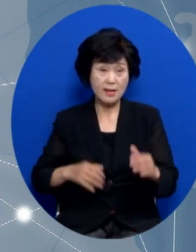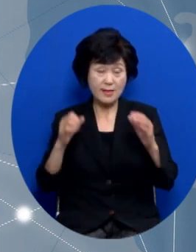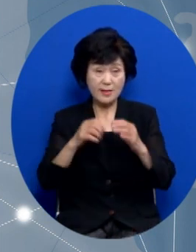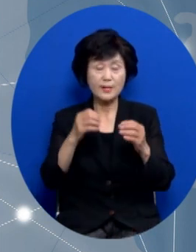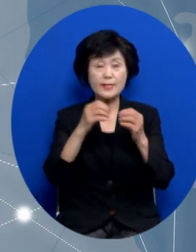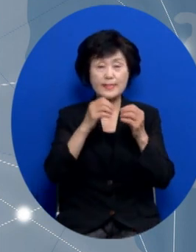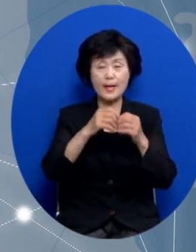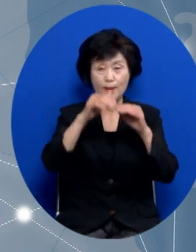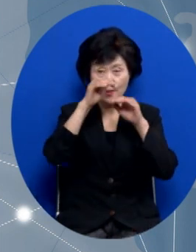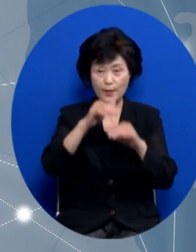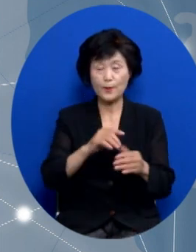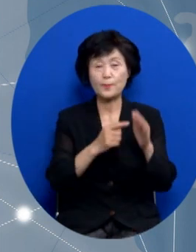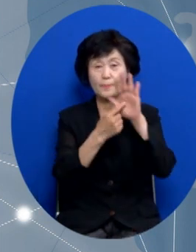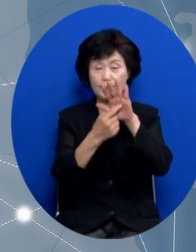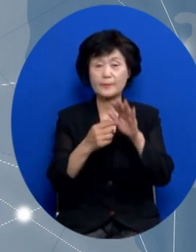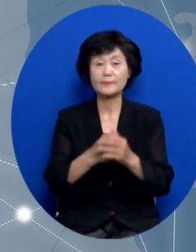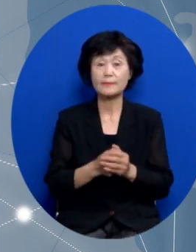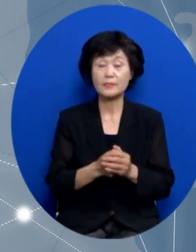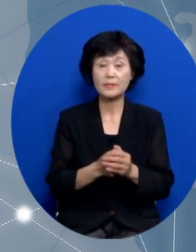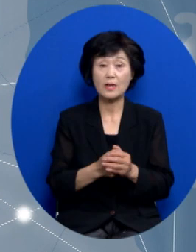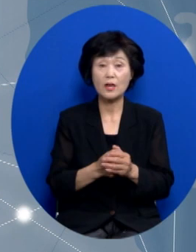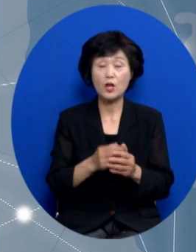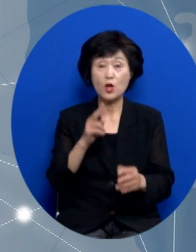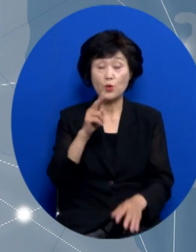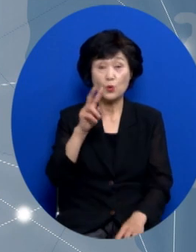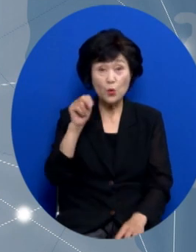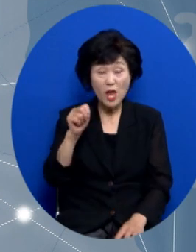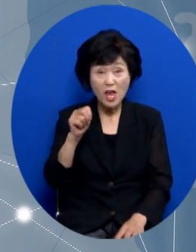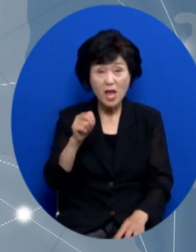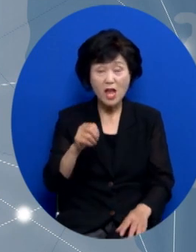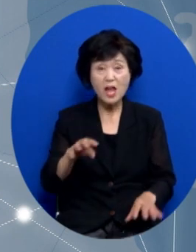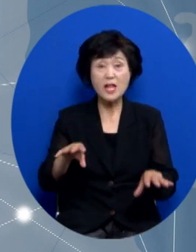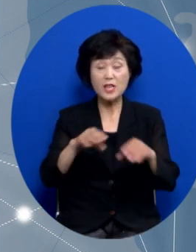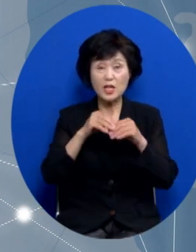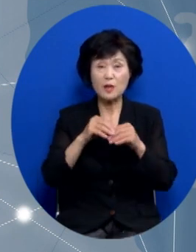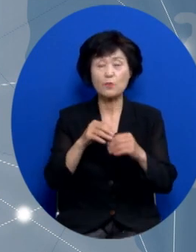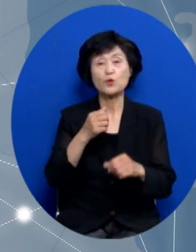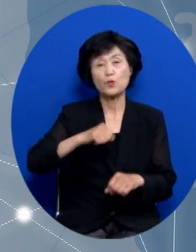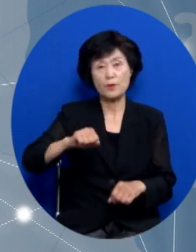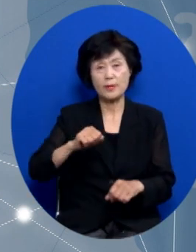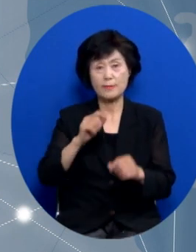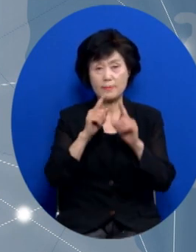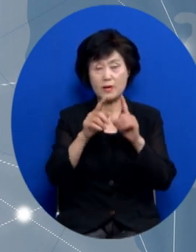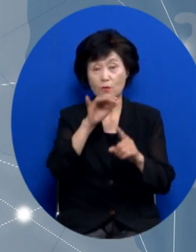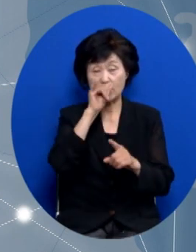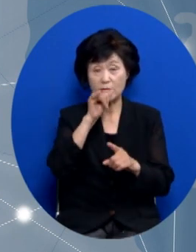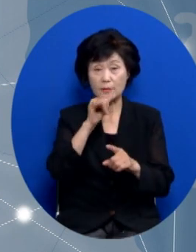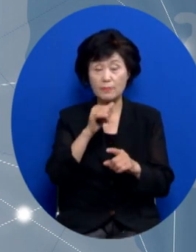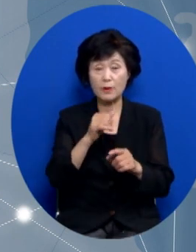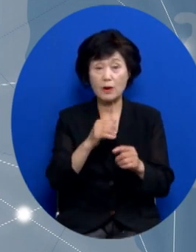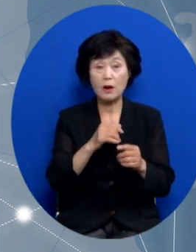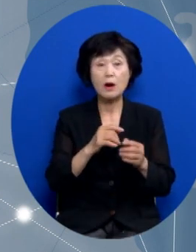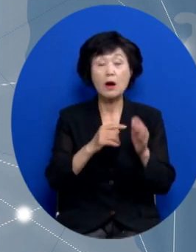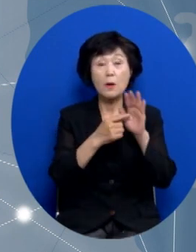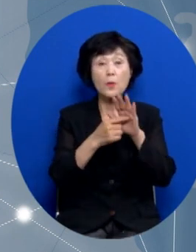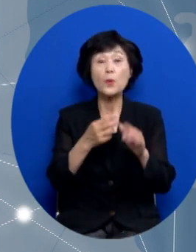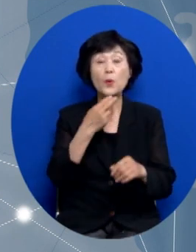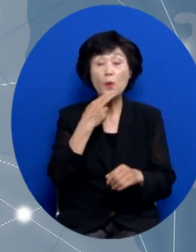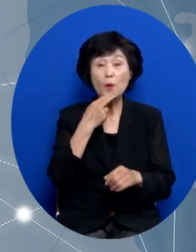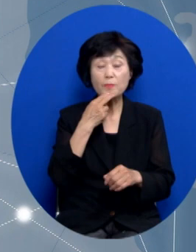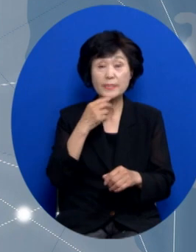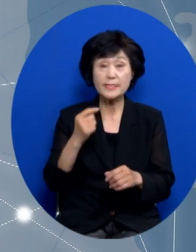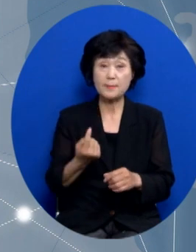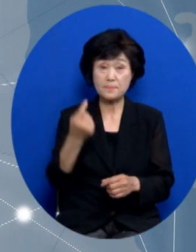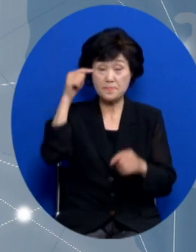결의문에서 북한의 미사일 발사는 유엔 안보리 결의 위반이라며 사전 통보 없이 미사일을 발사할 때 성원들과